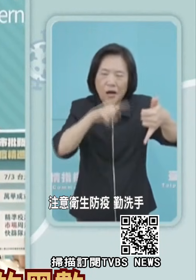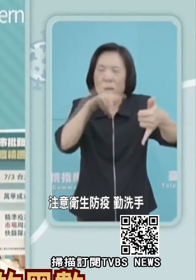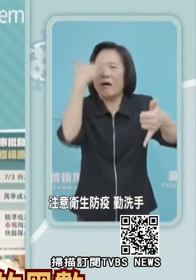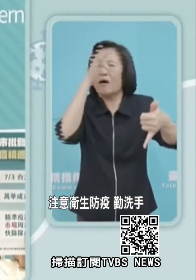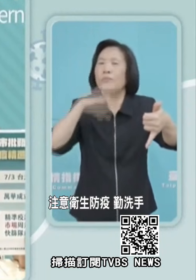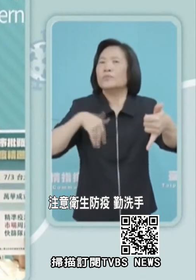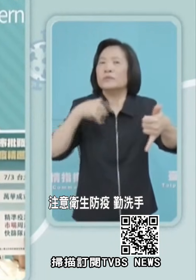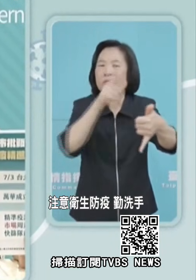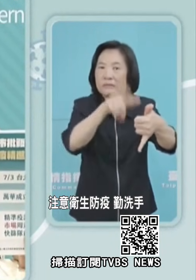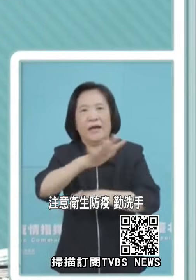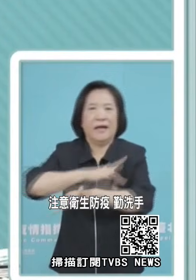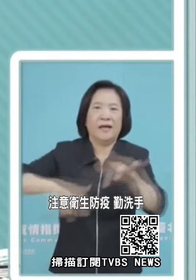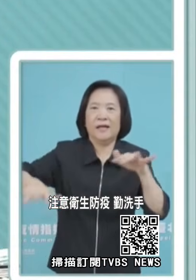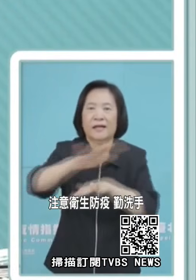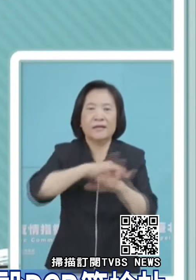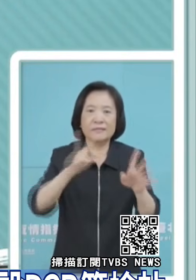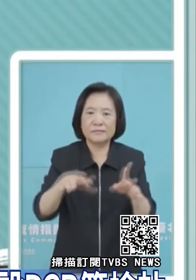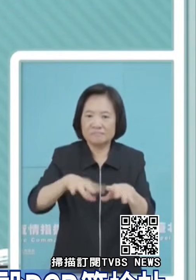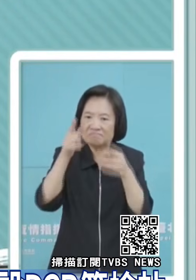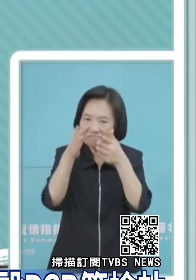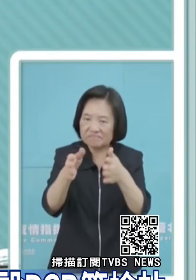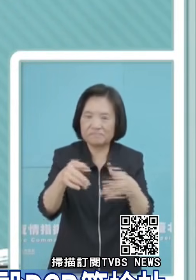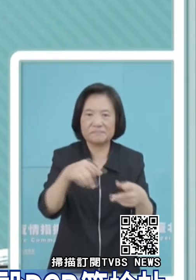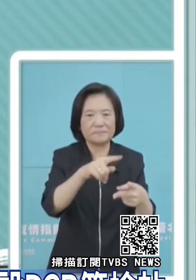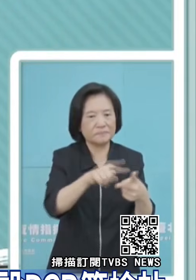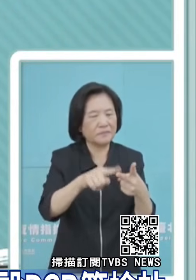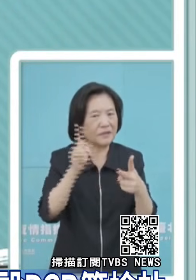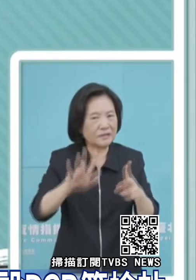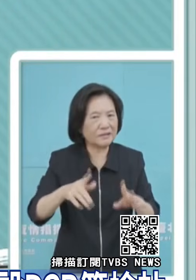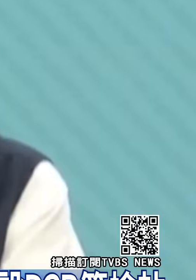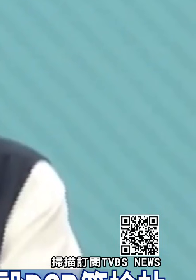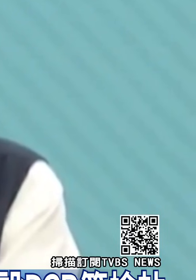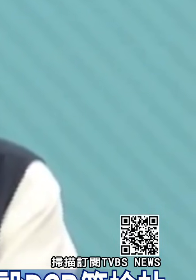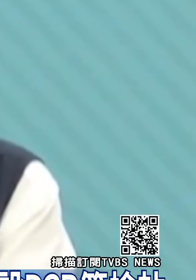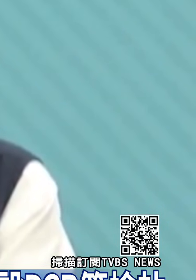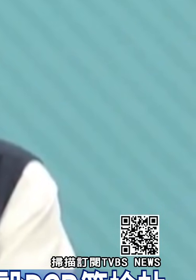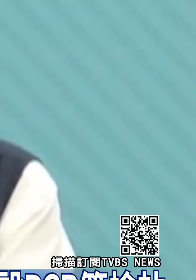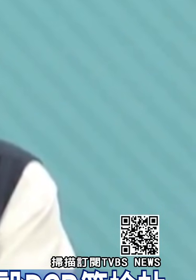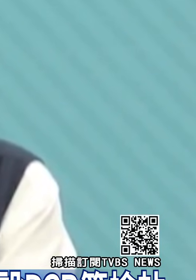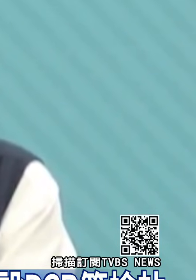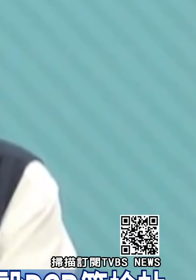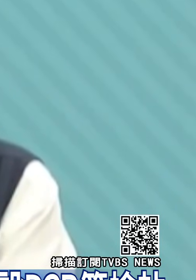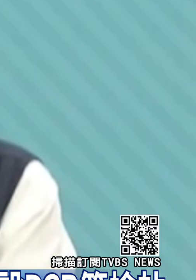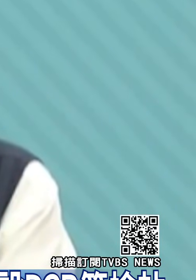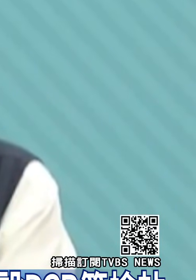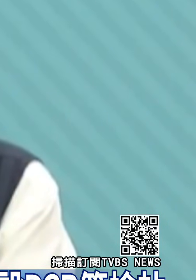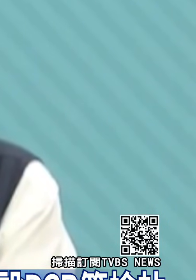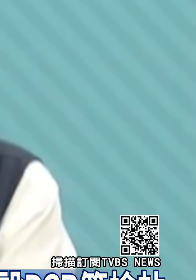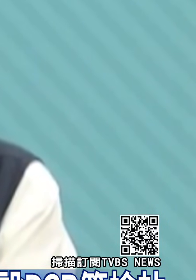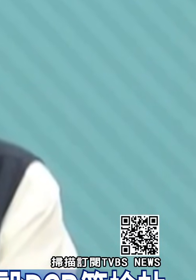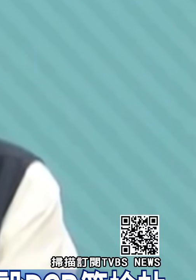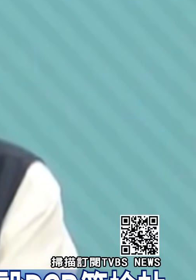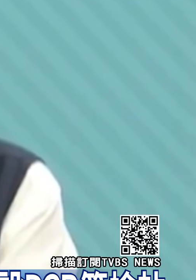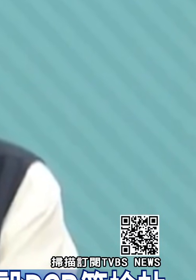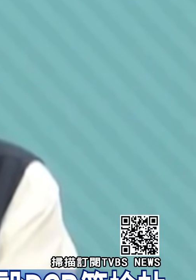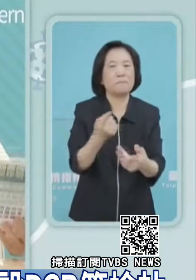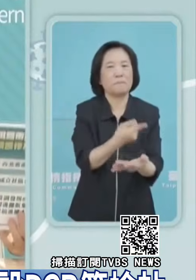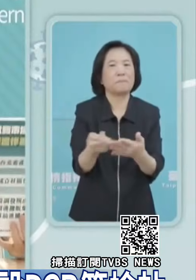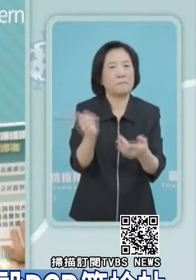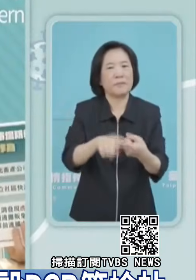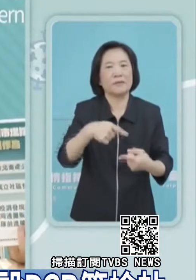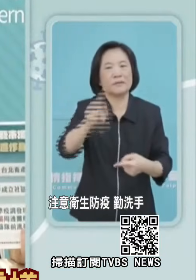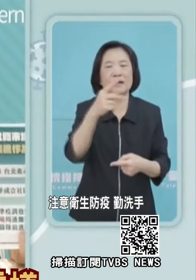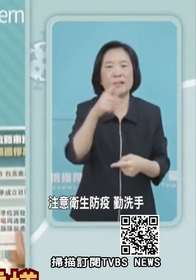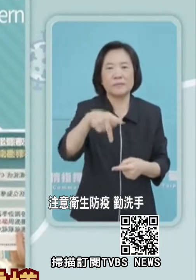数一举歼灭。 不过例如永春市场也有多人确诊，柯文哲因此不排除要设区域性筛